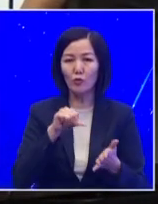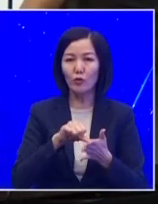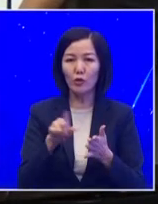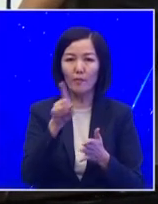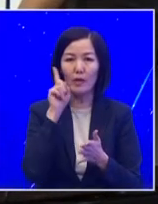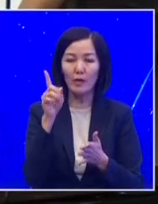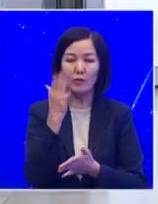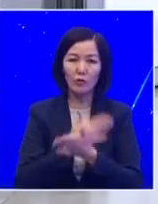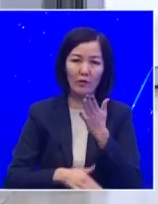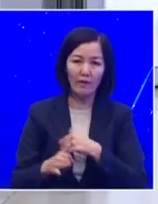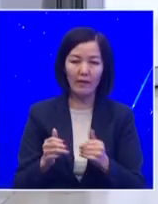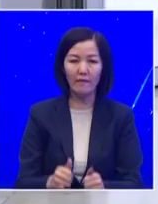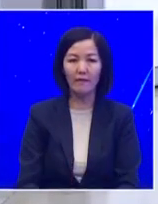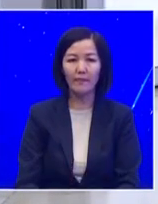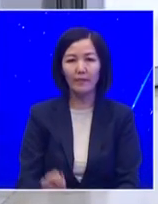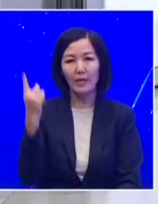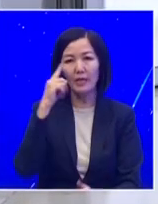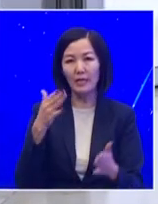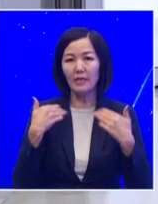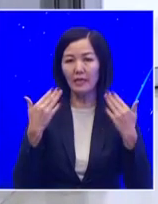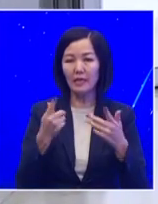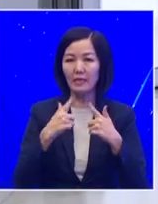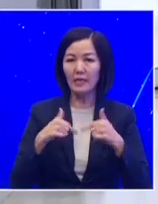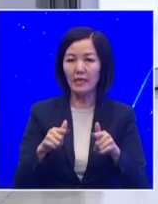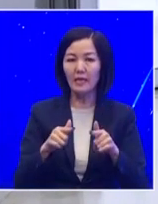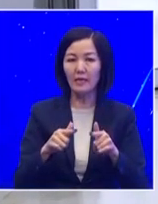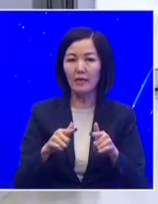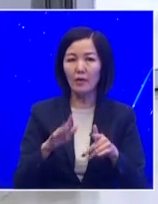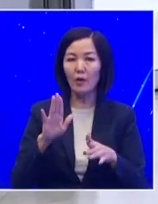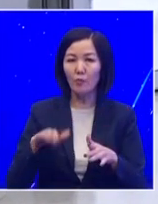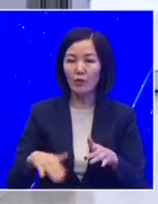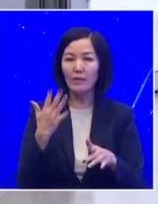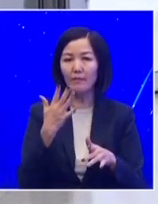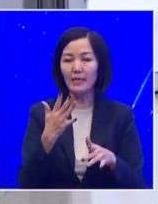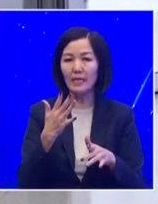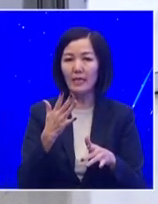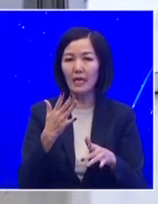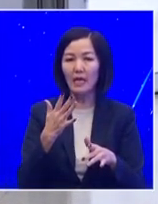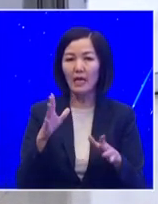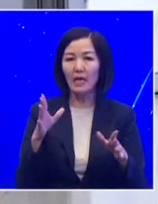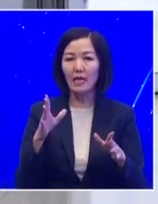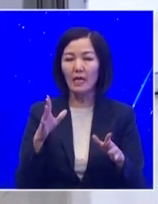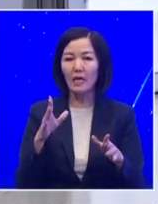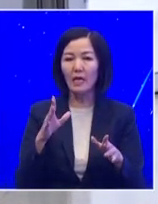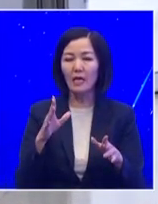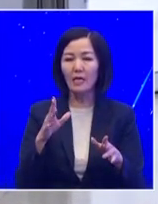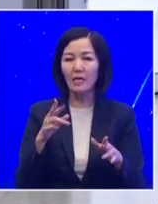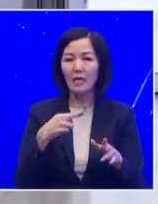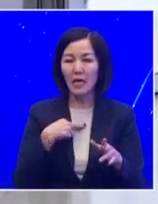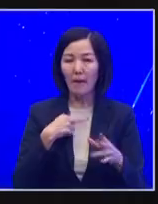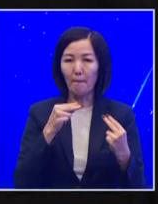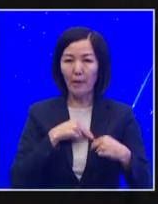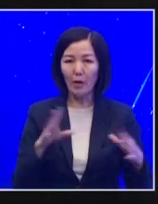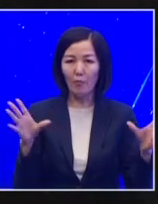молодежи с инвалидностью. Идея вообще создания радио пришла мне после 5 лет, как я поработала с ребятами с